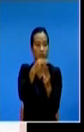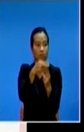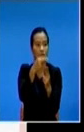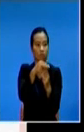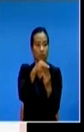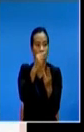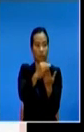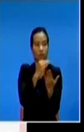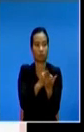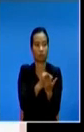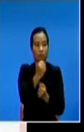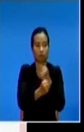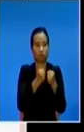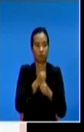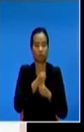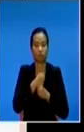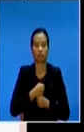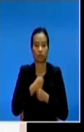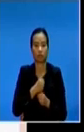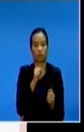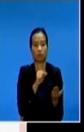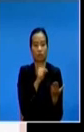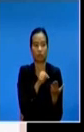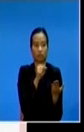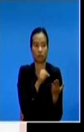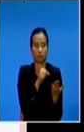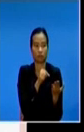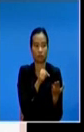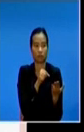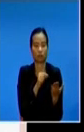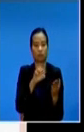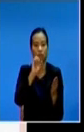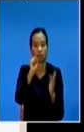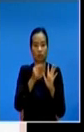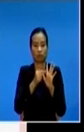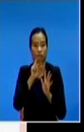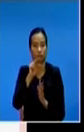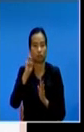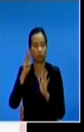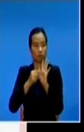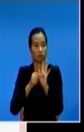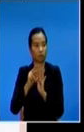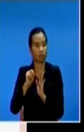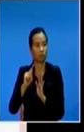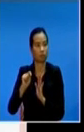างว่านี่คือบัญชีอาวุโสเป็นอาวุโสสำหรับระดับสารวัตรนะครับจะเห็นว่